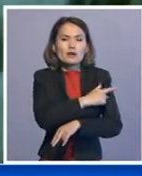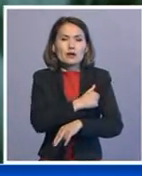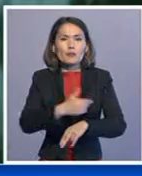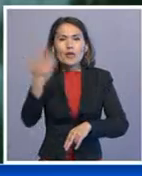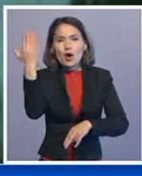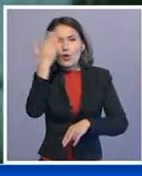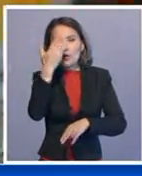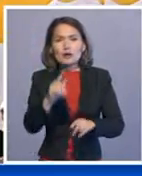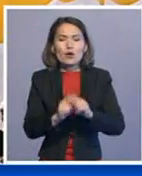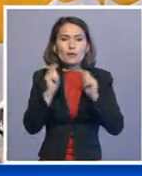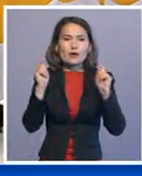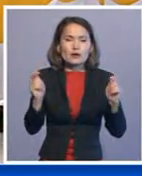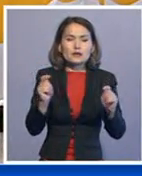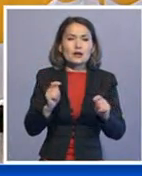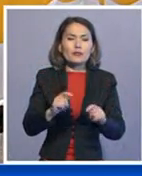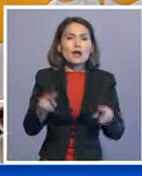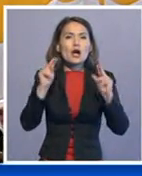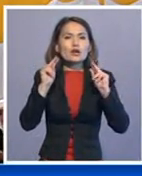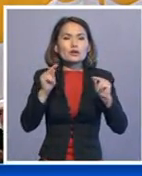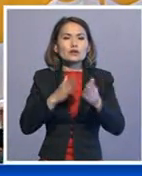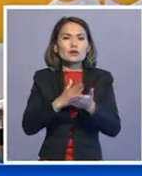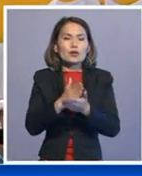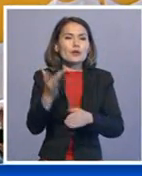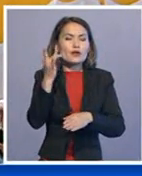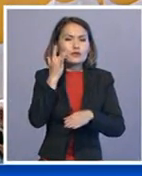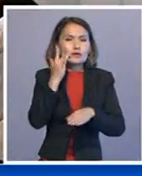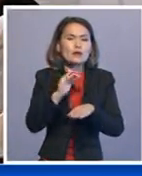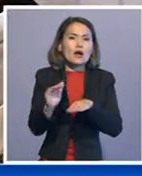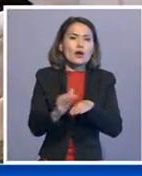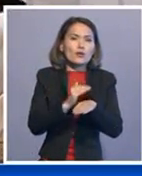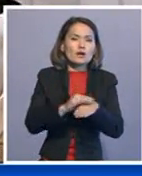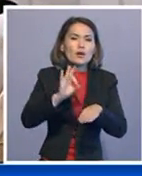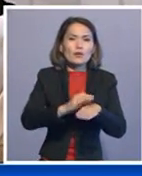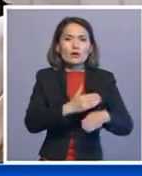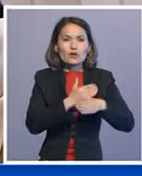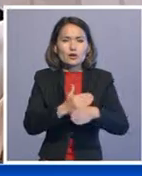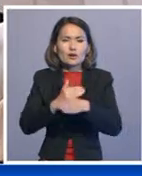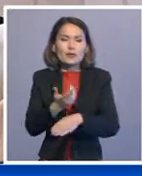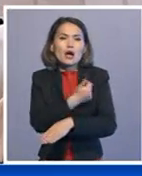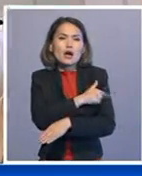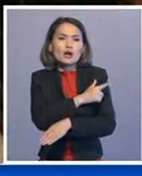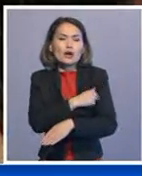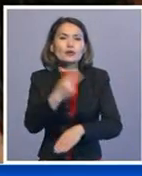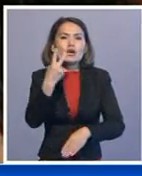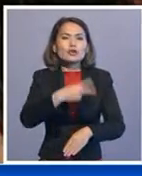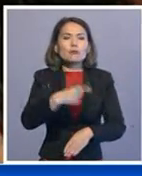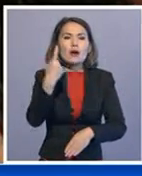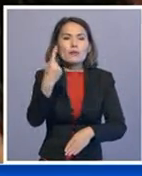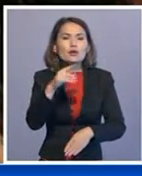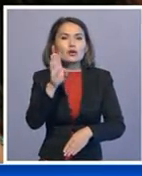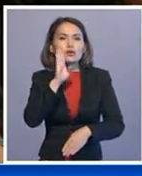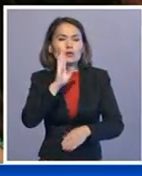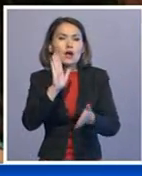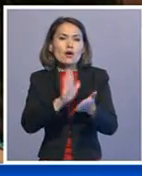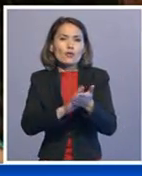фильм көрсетіліп, мұнан соң адал еңбегімен елге танылып, шипалы қолмен талай жанның сауығына септігін тезген 21 жан марапатталды. Десек те,